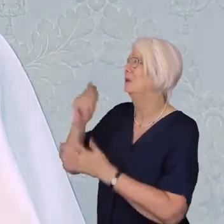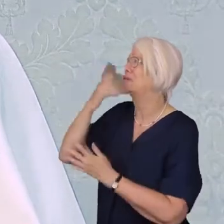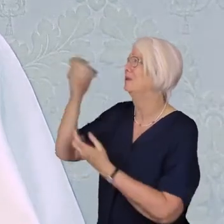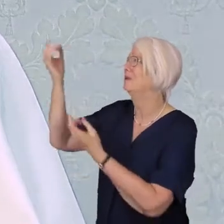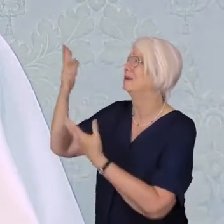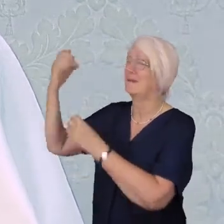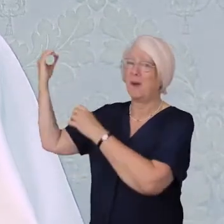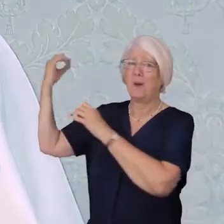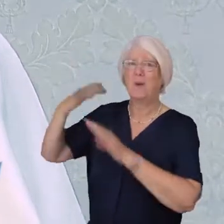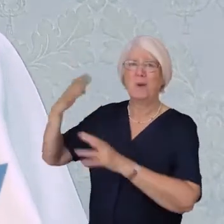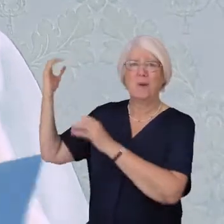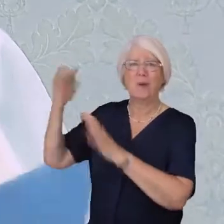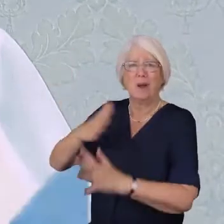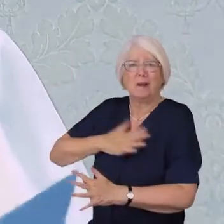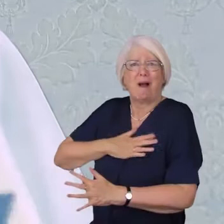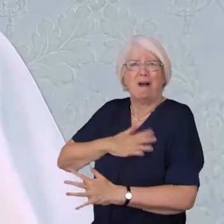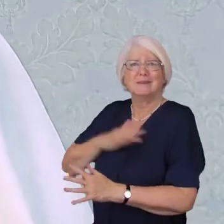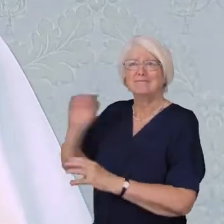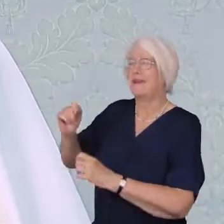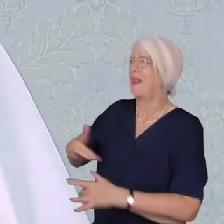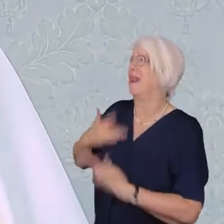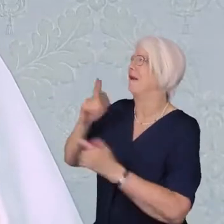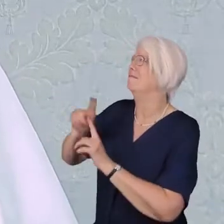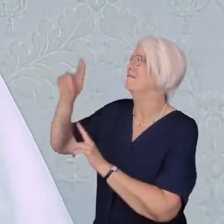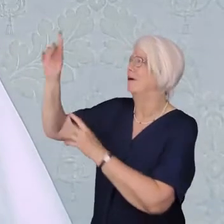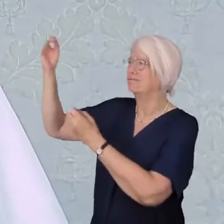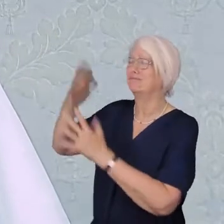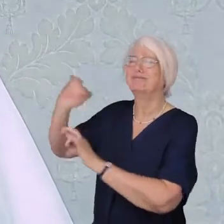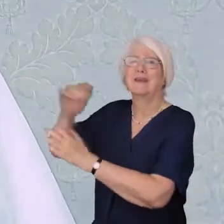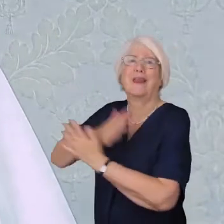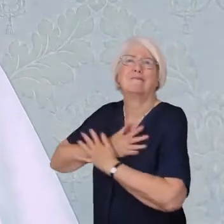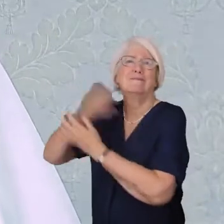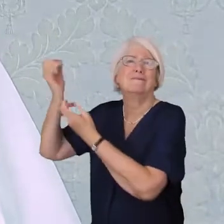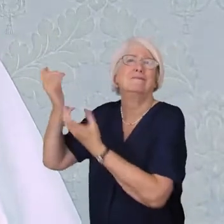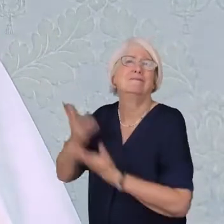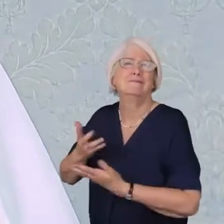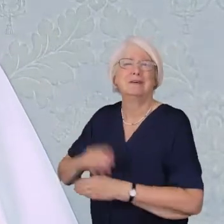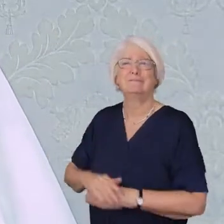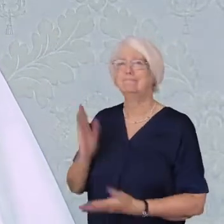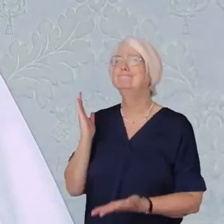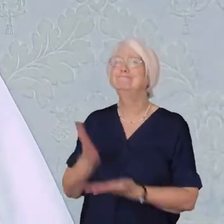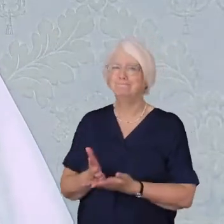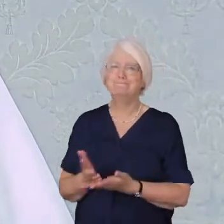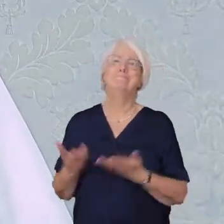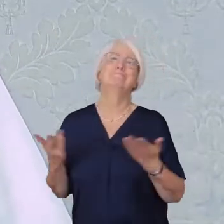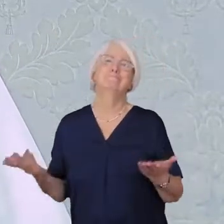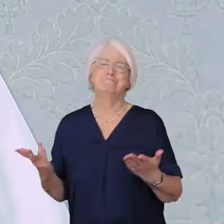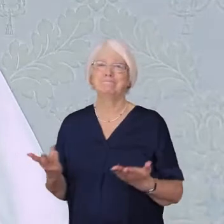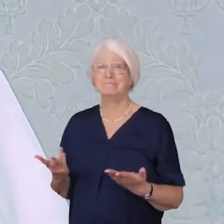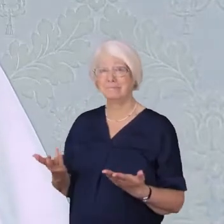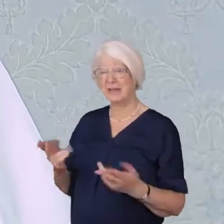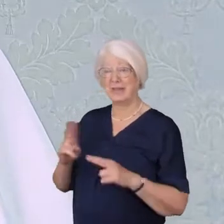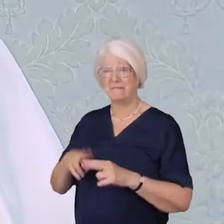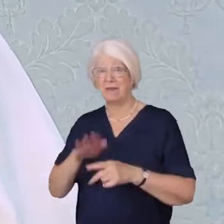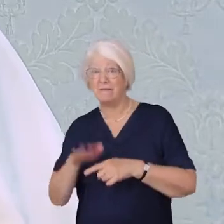Dio, l'amore nei nostri cuori. Infatti, perché il futuro sia migliore, è il